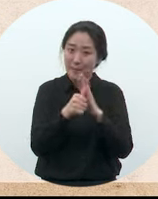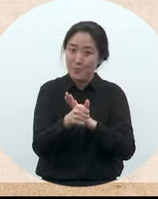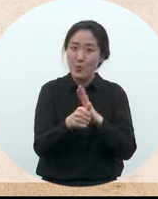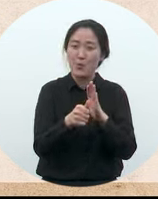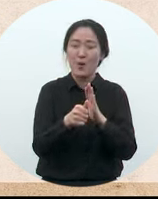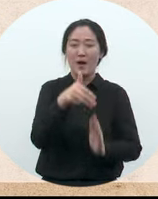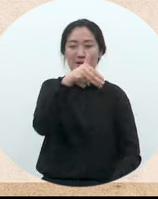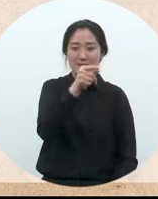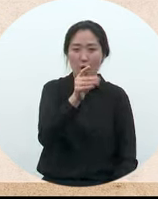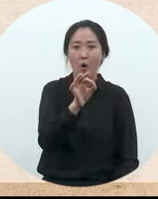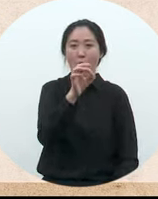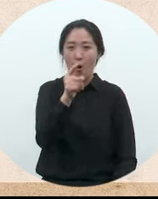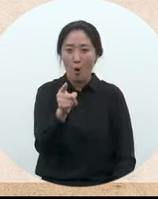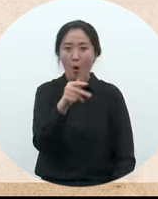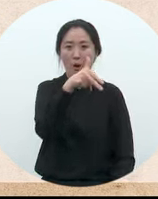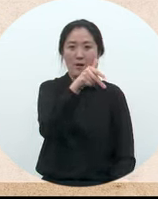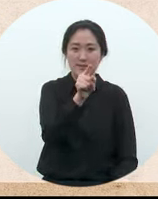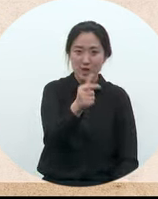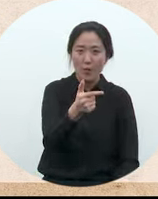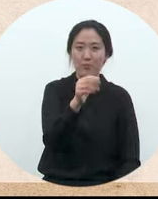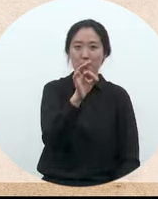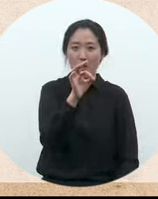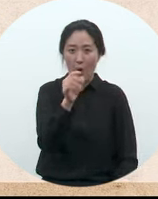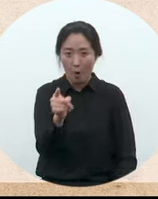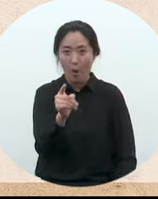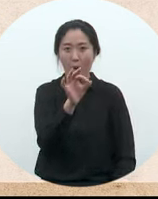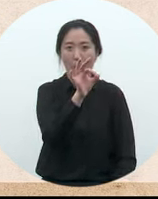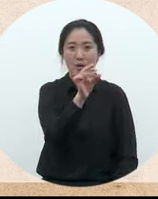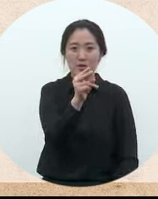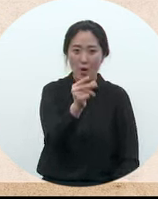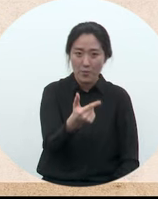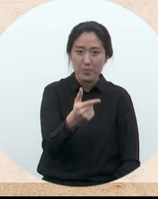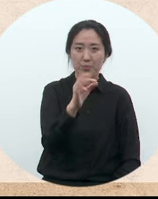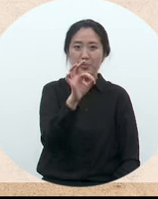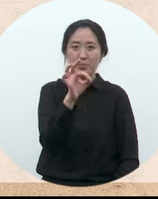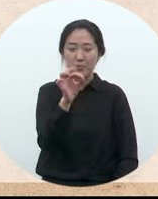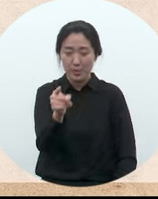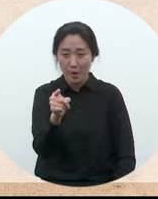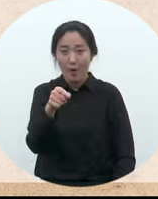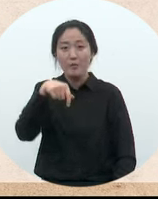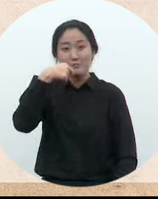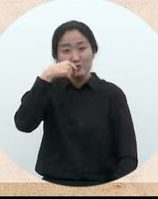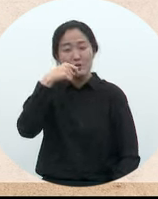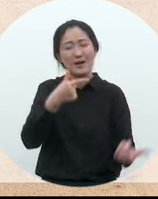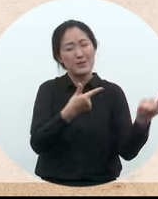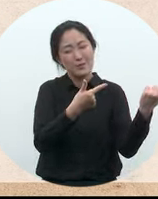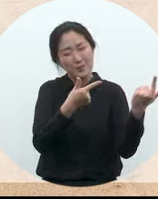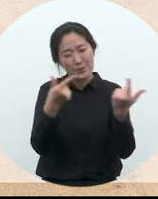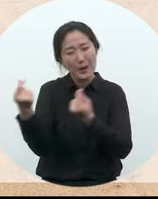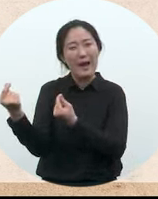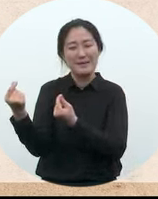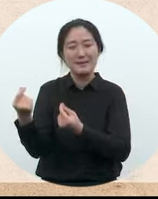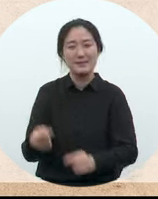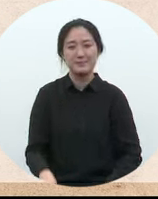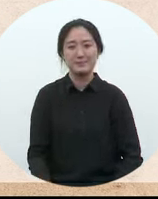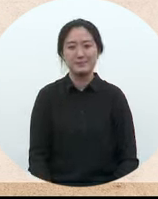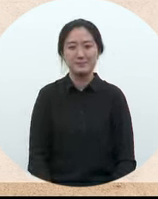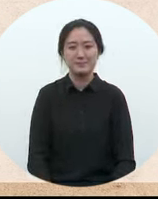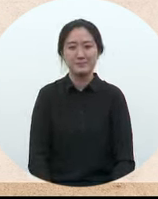생선이죠. 고등어뿐만 아니라 청어랄지 정어리, 그다음에 연어 이런 음식들도 다